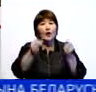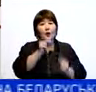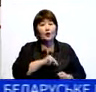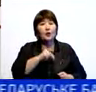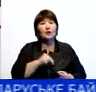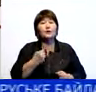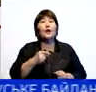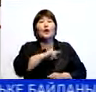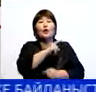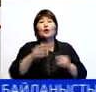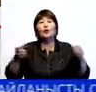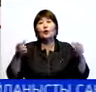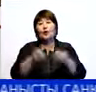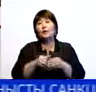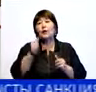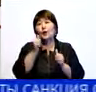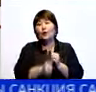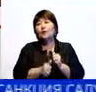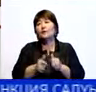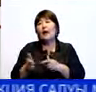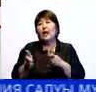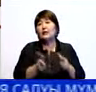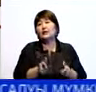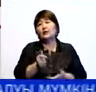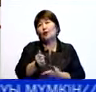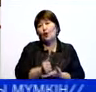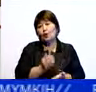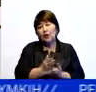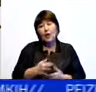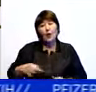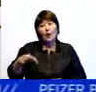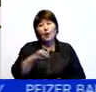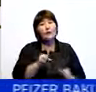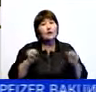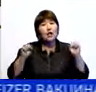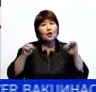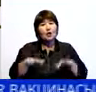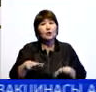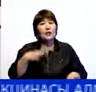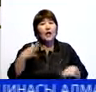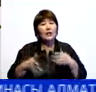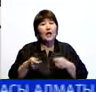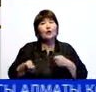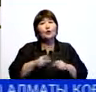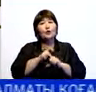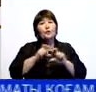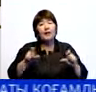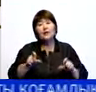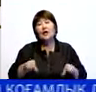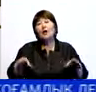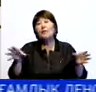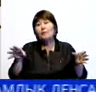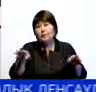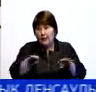күш құралдарының дайындығын үнемі әзірлікте ұстасын. Облыстық жұмылдыру дайындығы басқармасымен